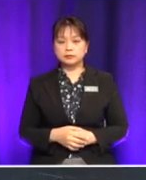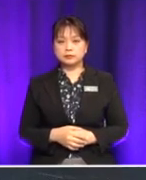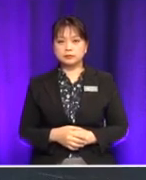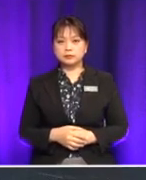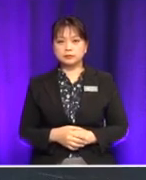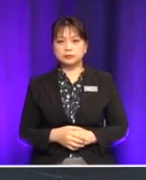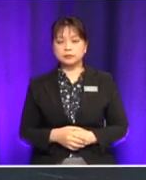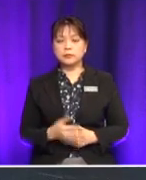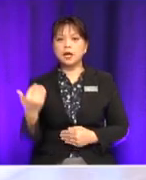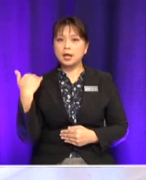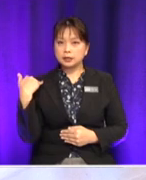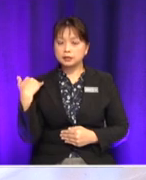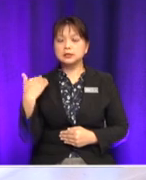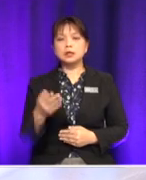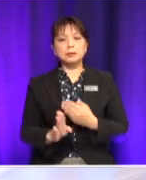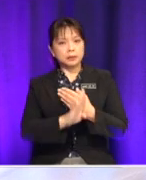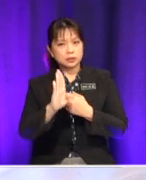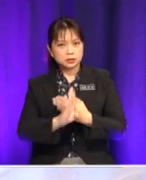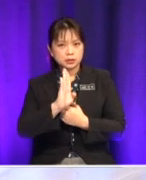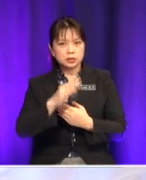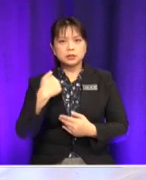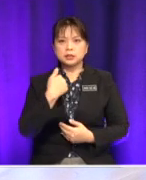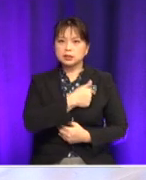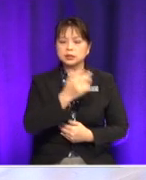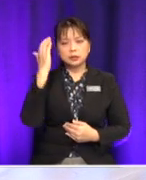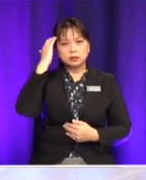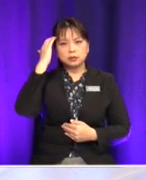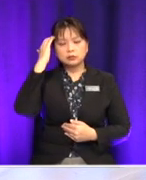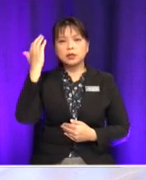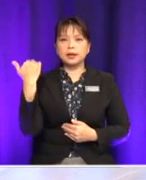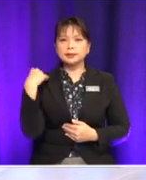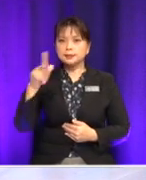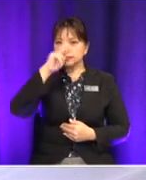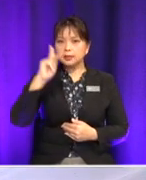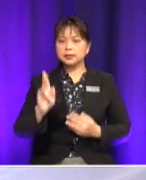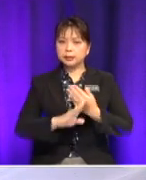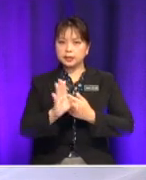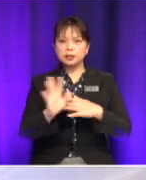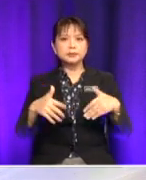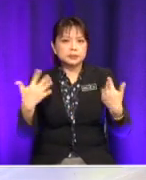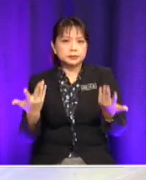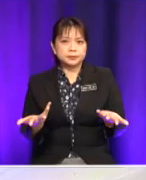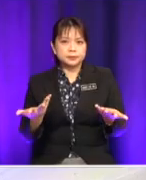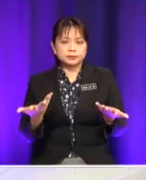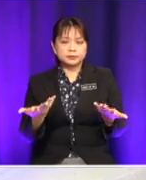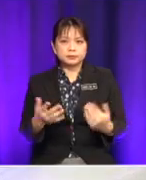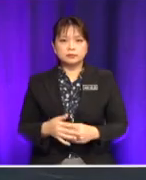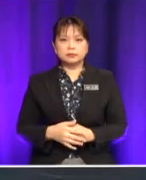bahan kimia itu bahaya jadi kita perlu tahu macam mana tahu satu bahan kimia ini bahaya bahayanya macam mana